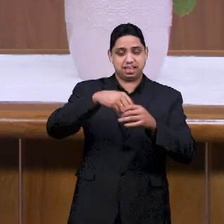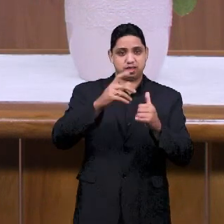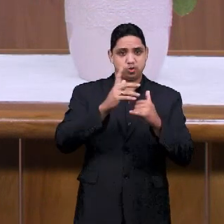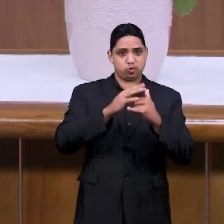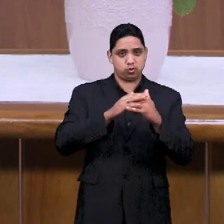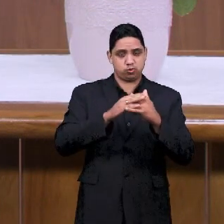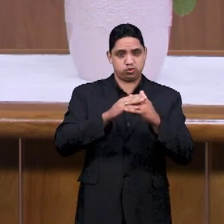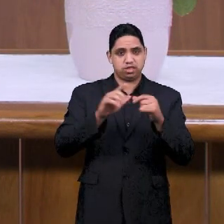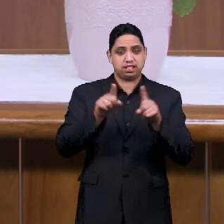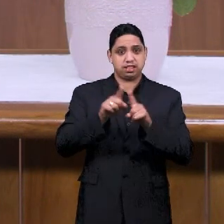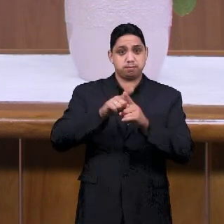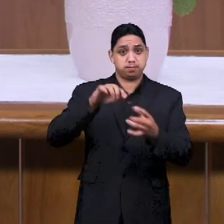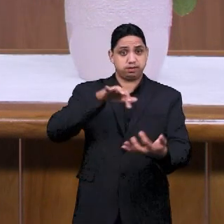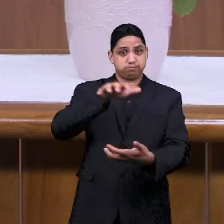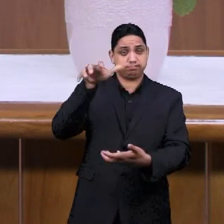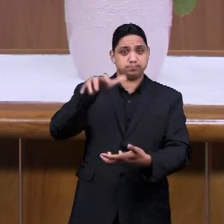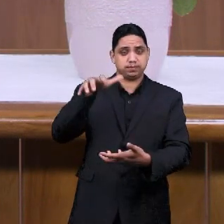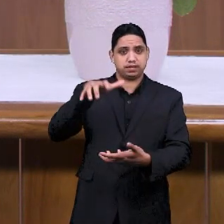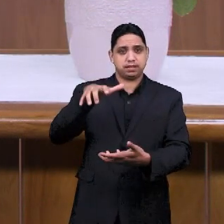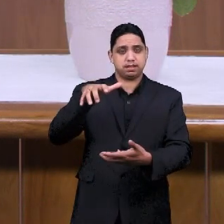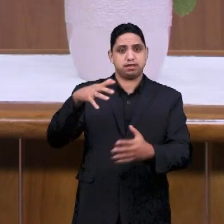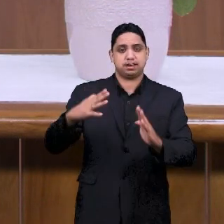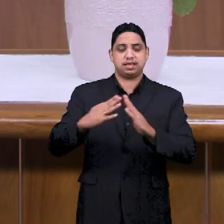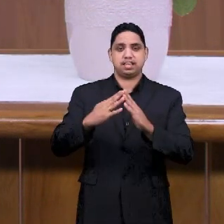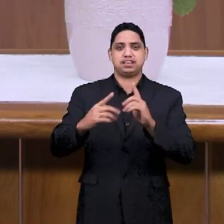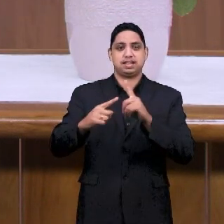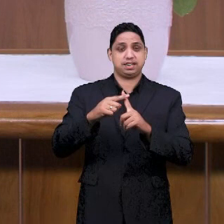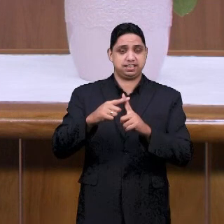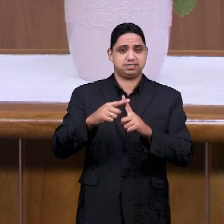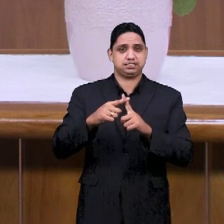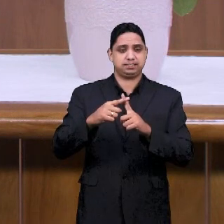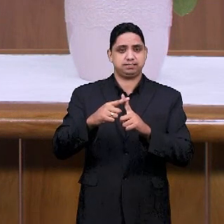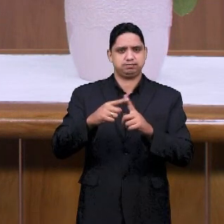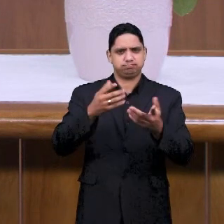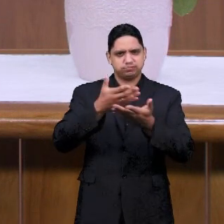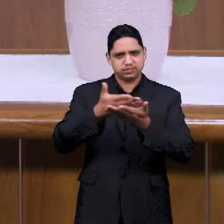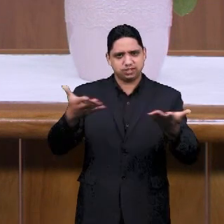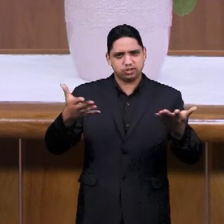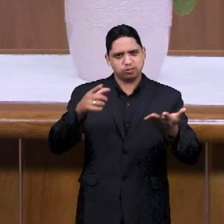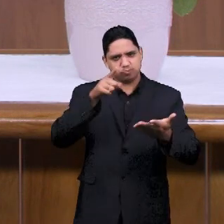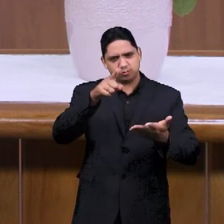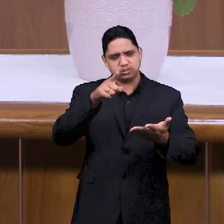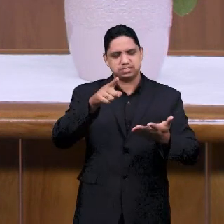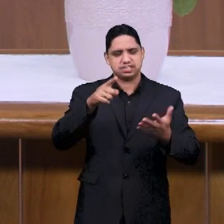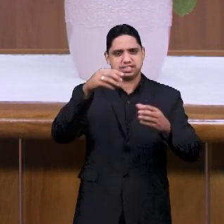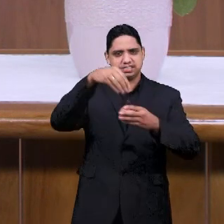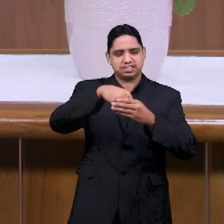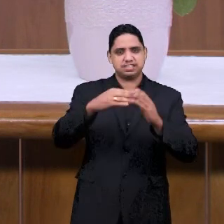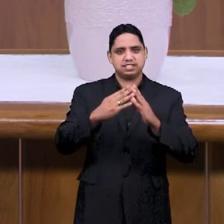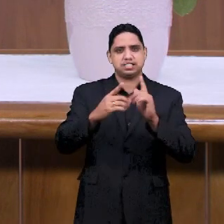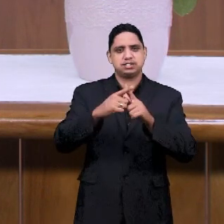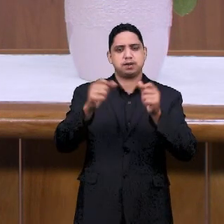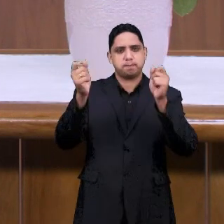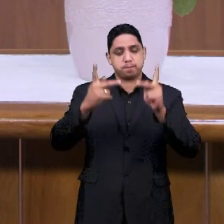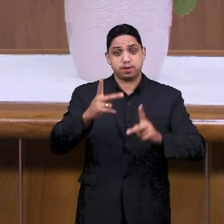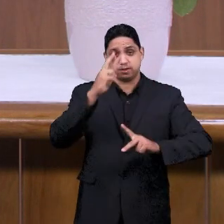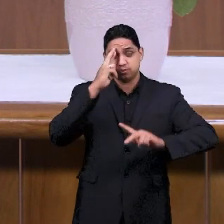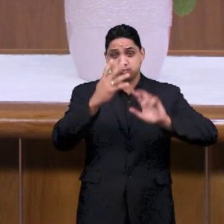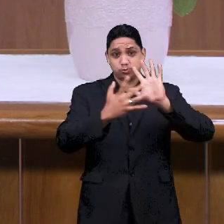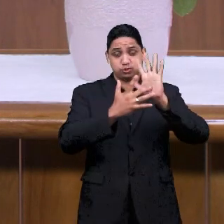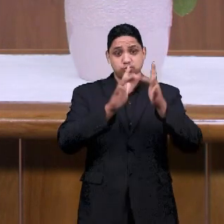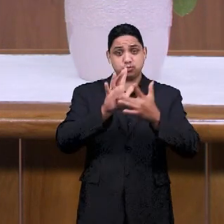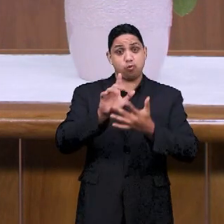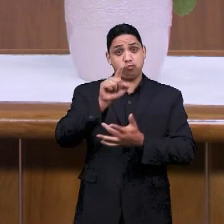de transmission via satellite pour nos églises. Je salue à vous qui êtes dans l'Église, dans la paix du